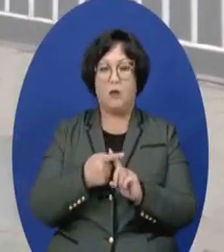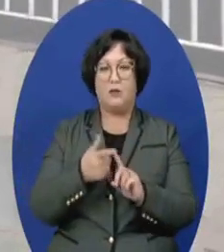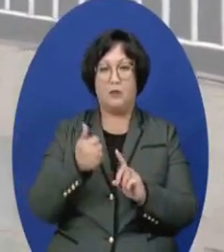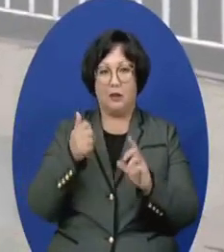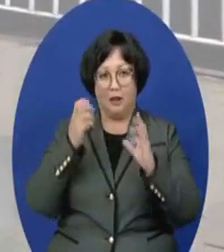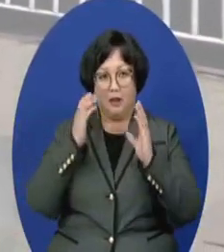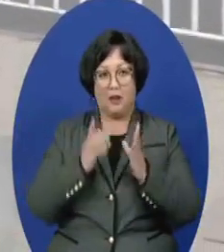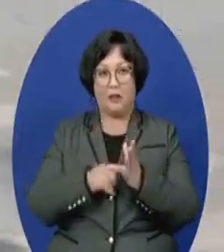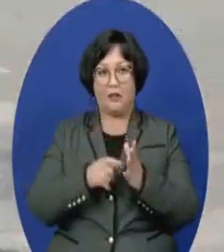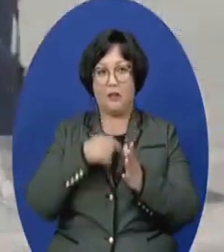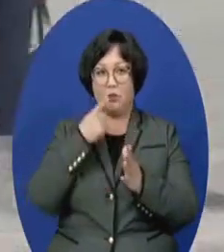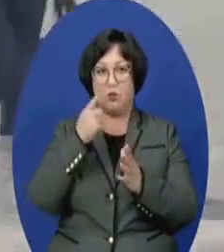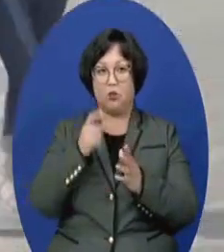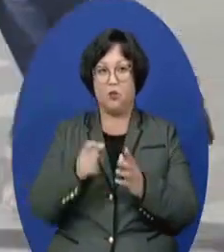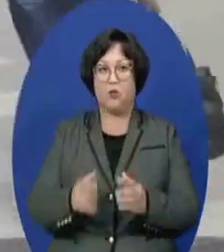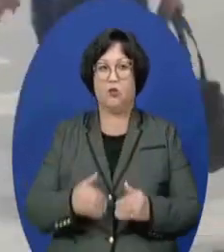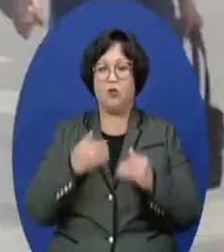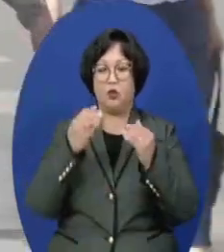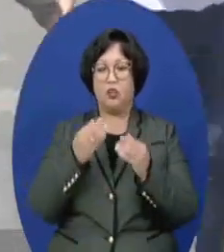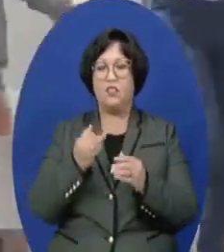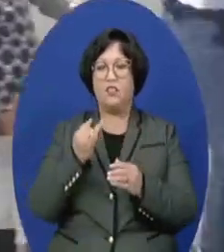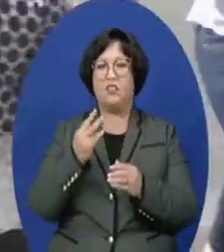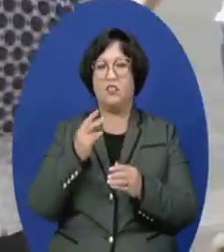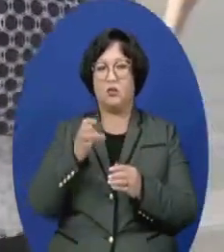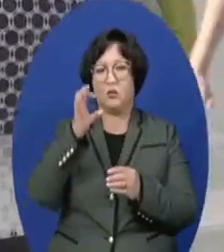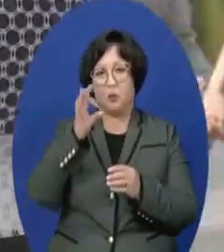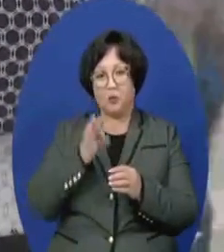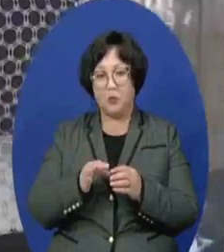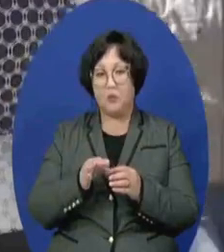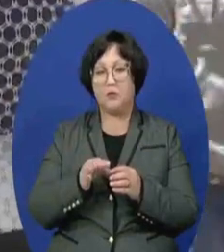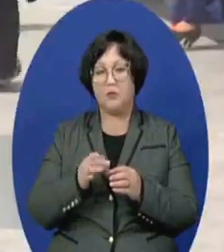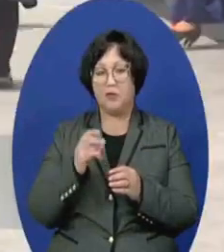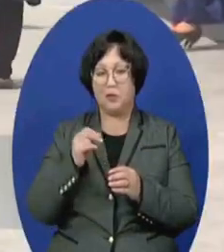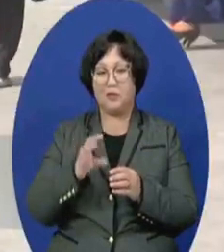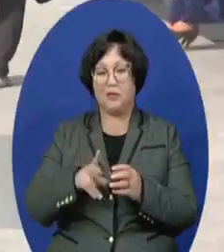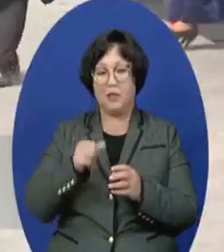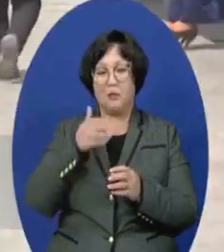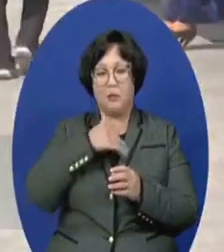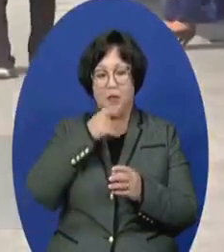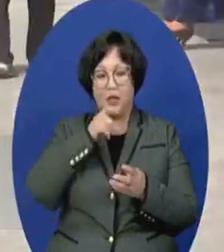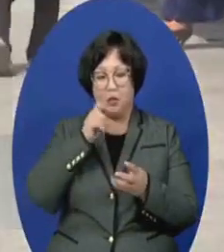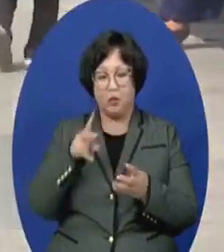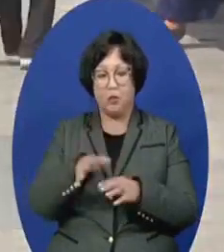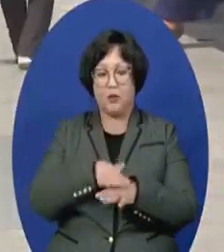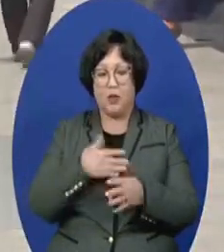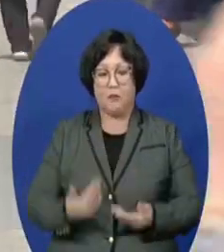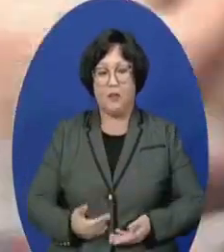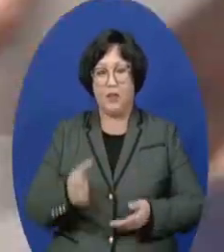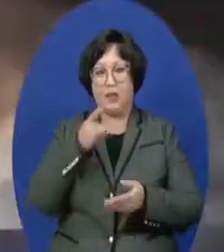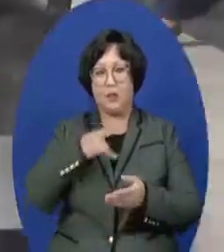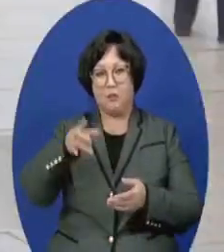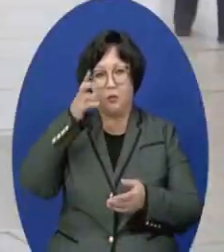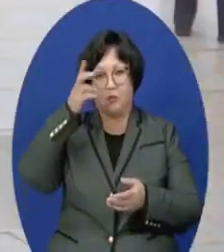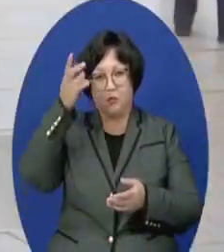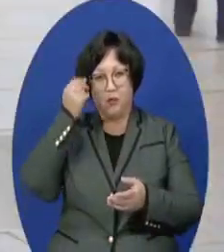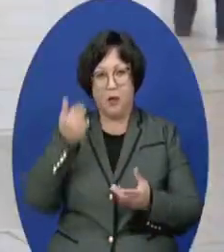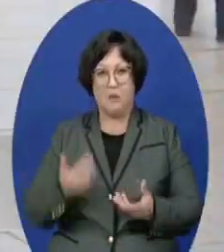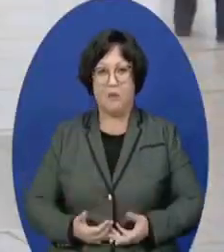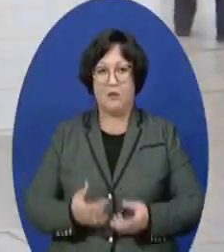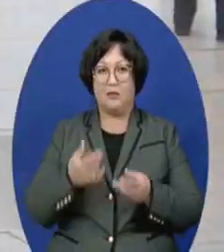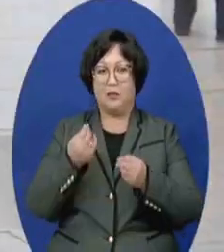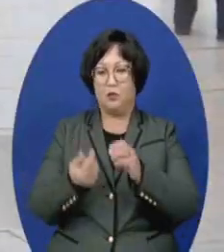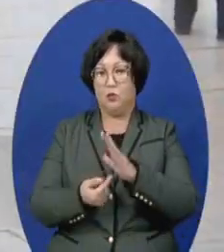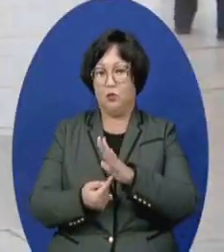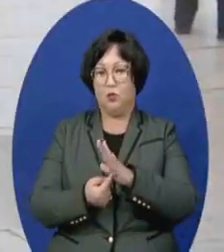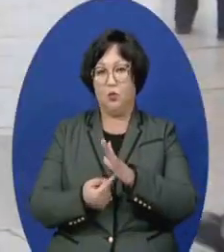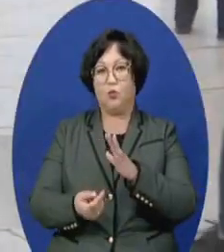гэж хэллээ. Хүний хөгжлийн индексийг эрүүл саруул байж урт удаа наслах, эрдэм мэдлэг эзэмших, амжиргааны цогцтой нөхцөлд ажил төрөлхсөн